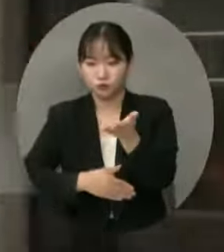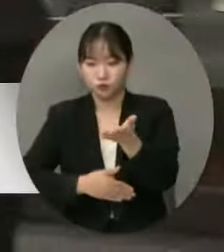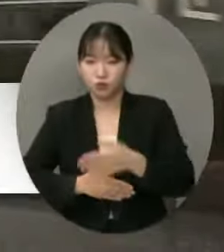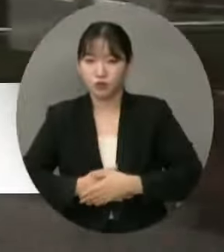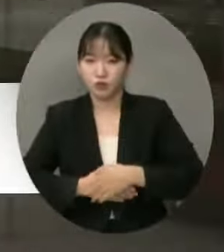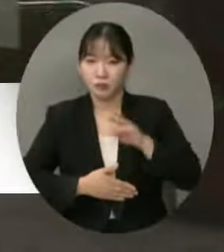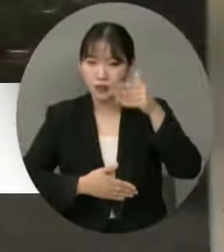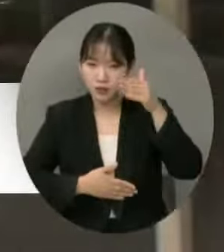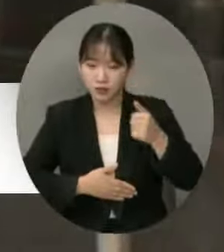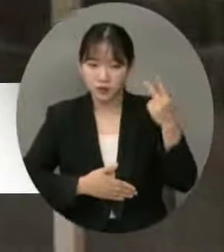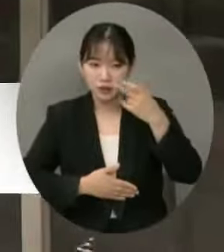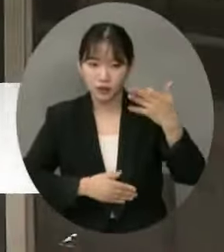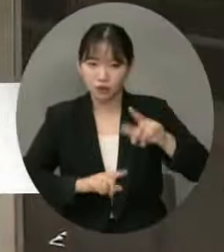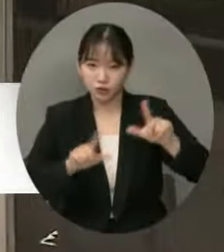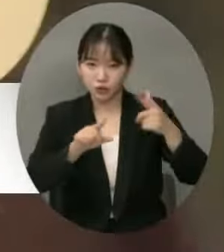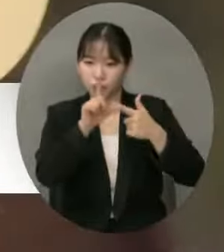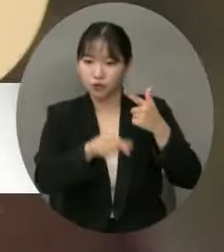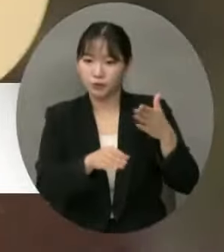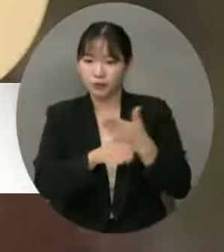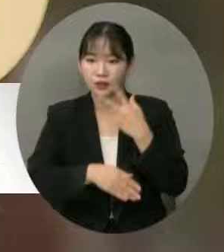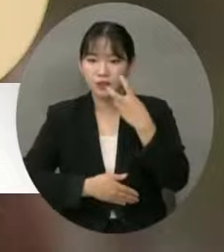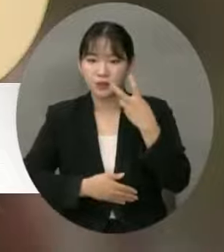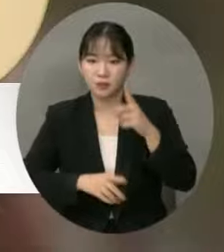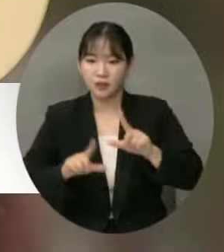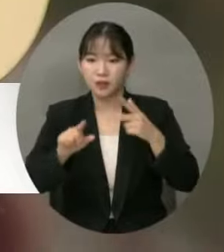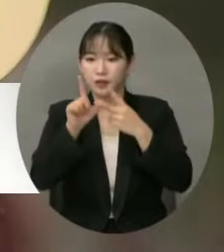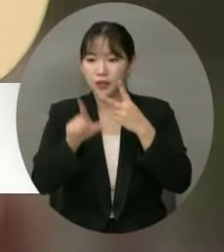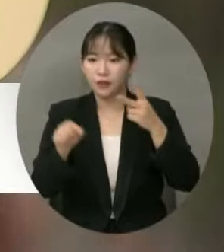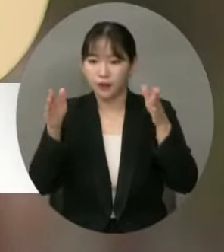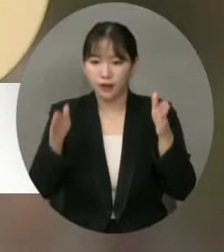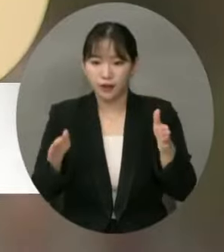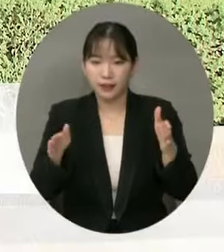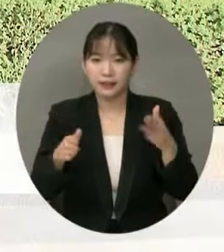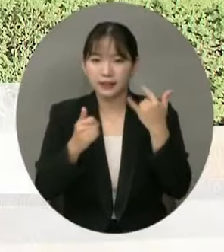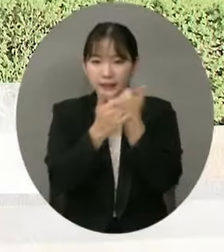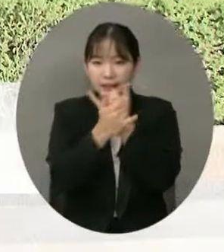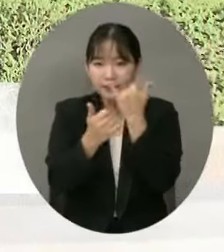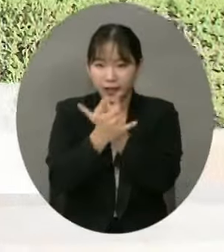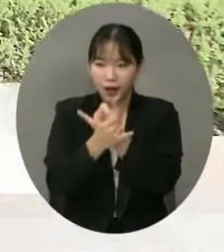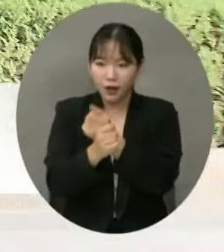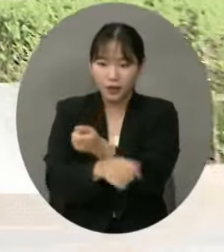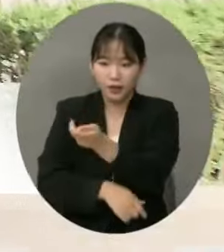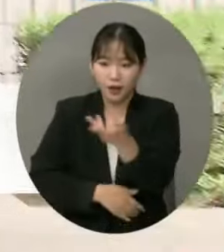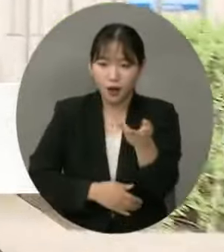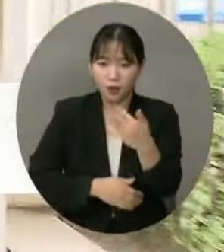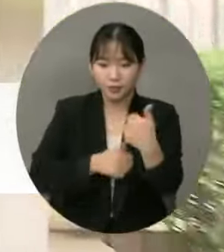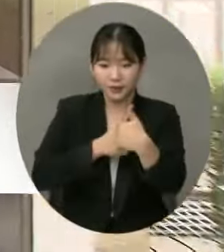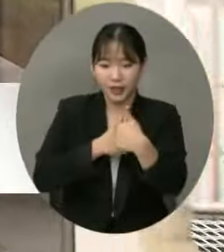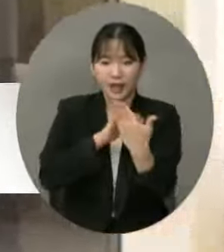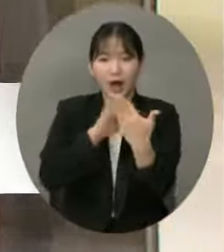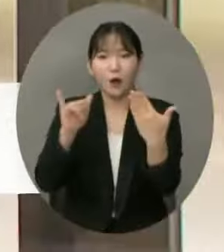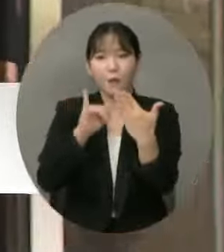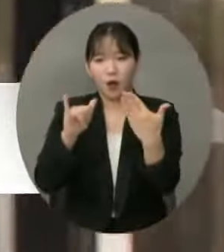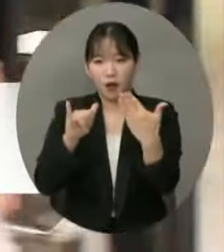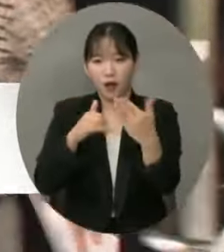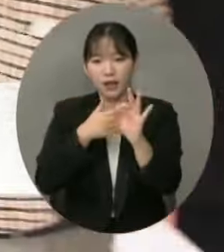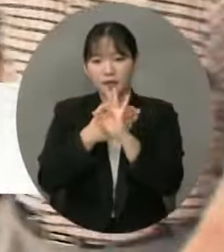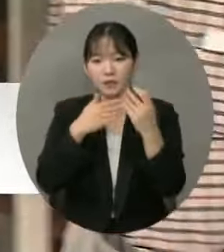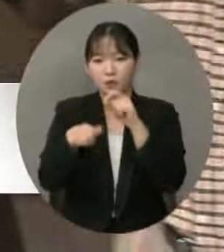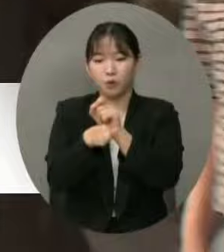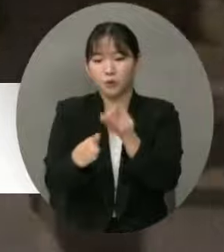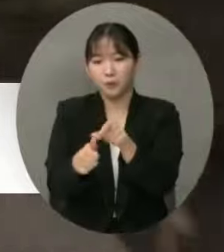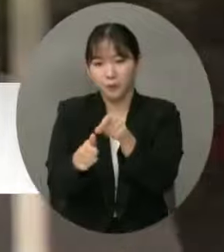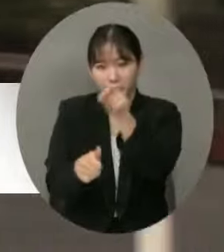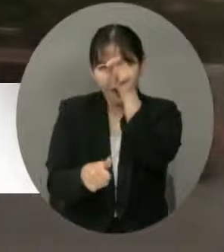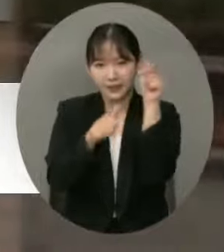박군수 2019년 6월부터 2022년 2월까지 친인척 등에게 청탁을 받은 아명 을 간제 공원으로